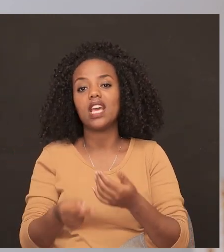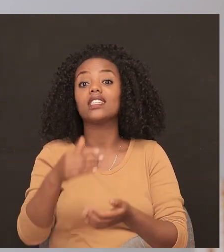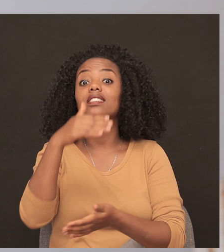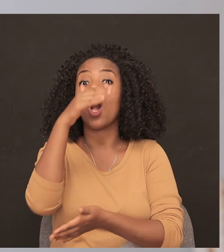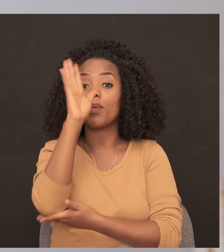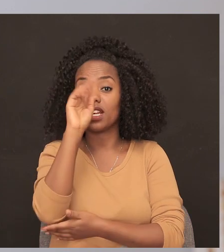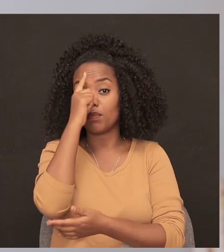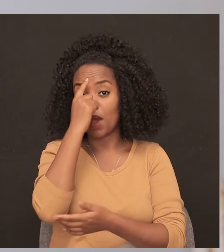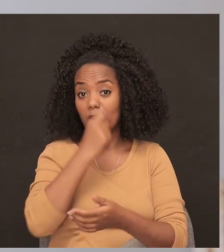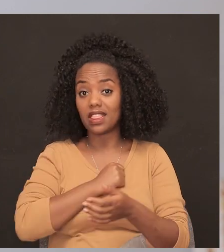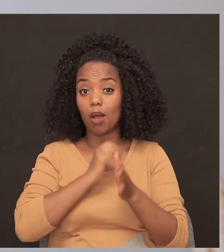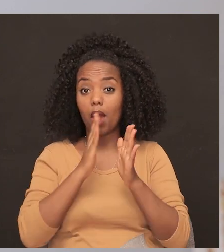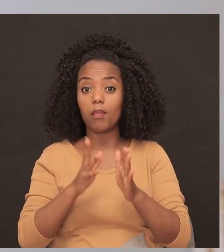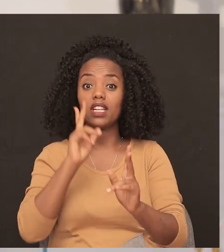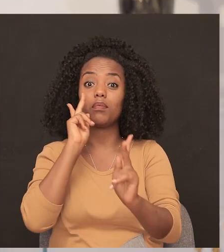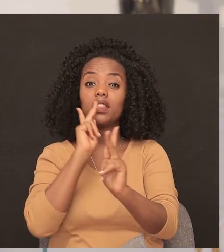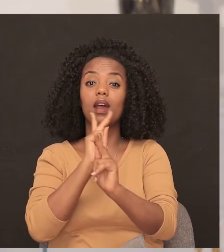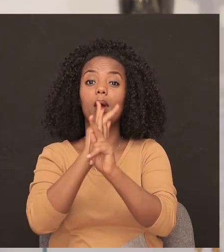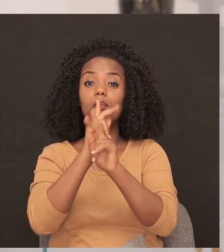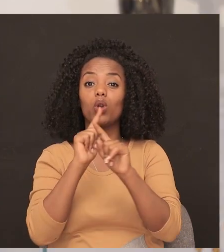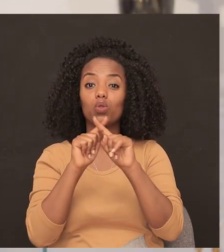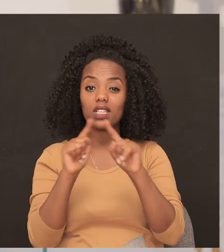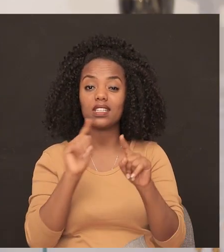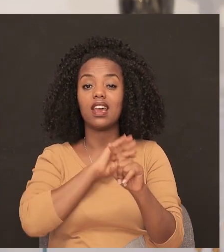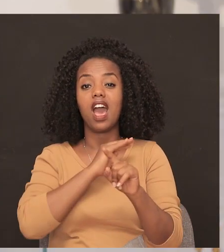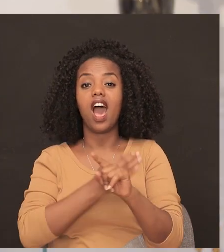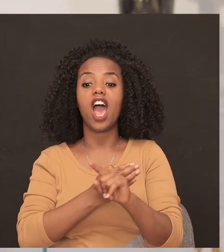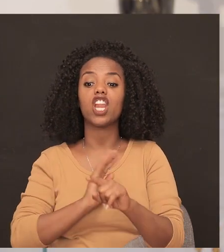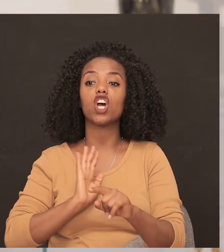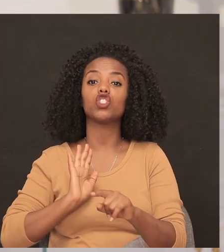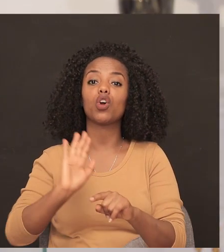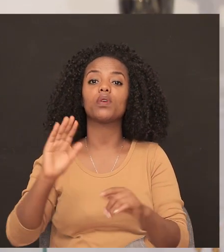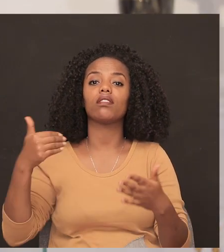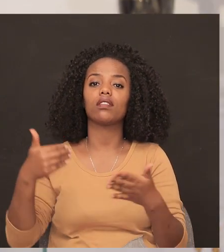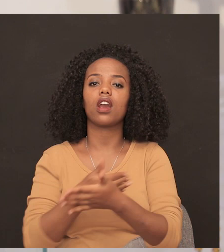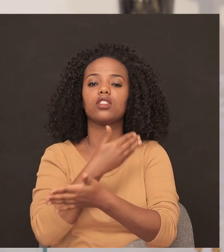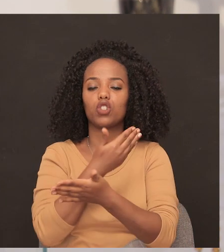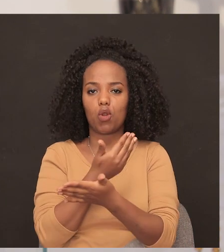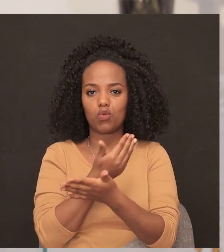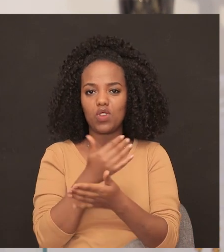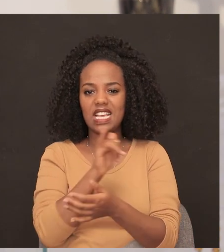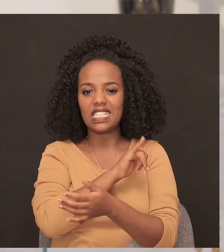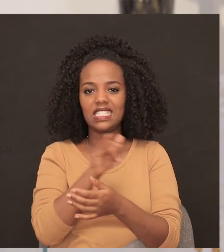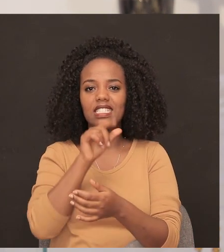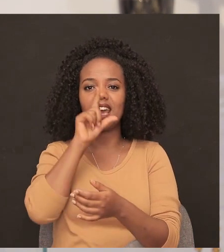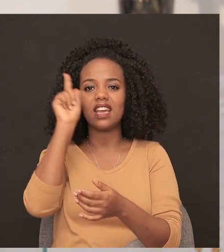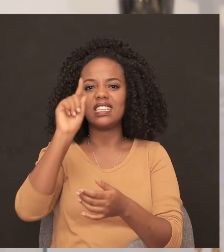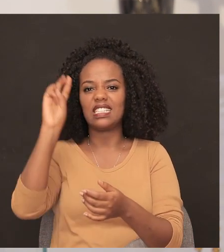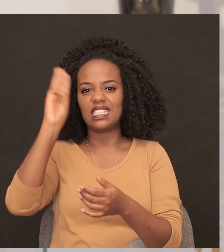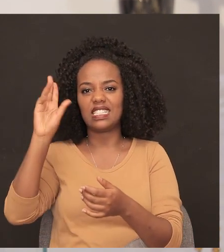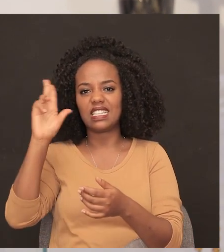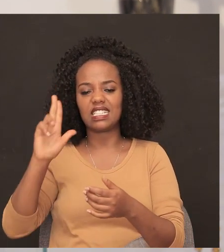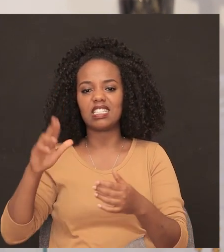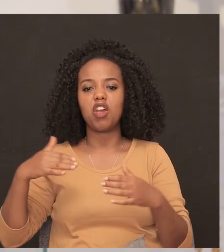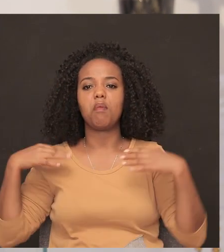እግዚአብሔርን በመተማመን የሚጠባበቁ ግን ኃይላቸውን ያድሳሉ። እንደ ንስር በክንፍ